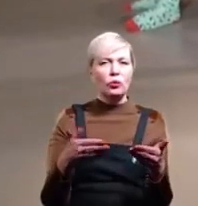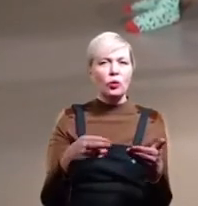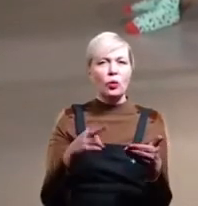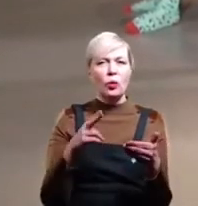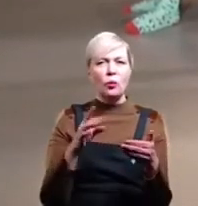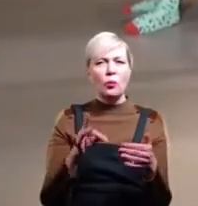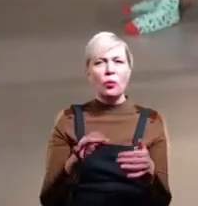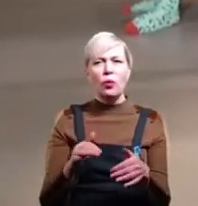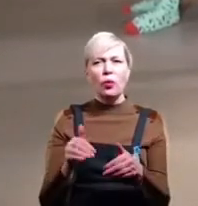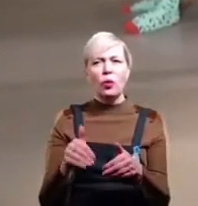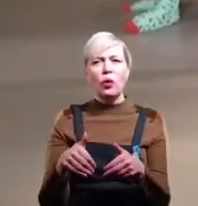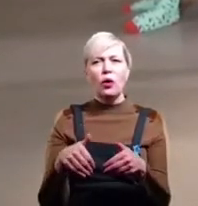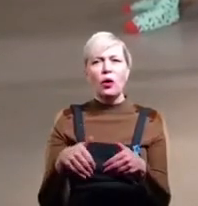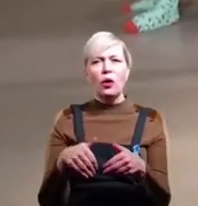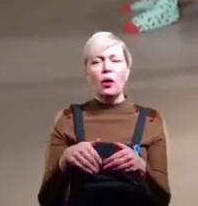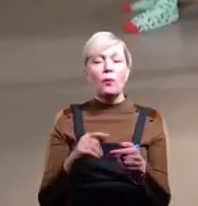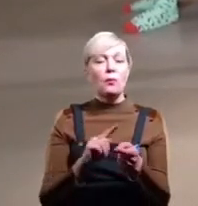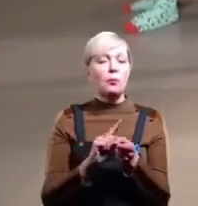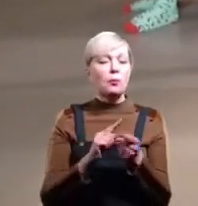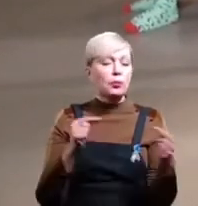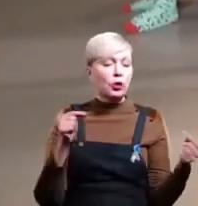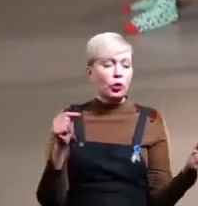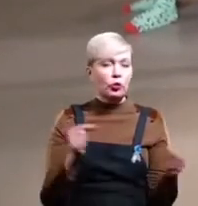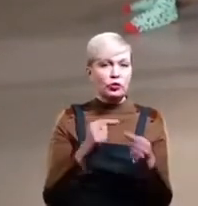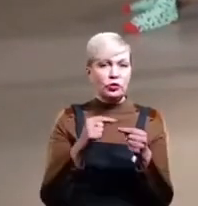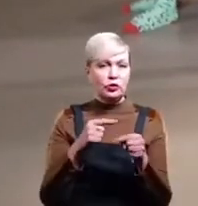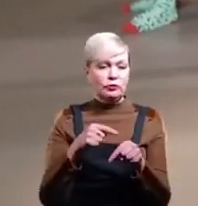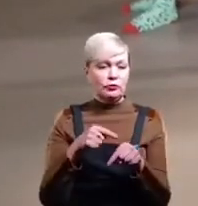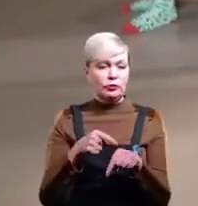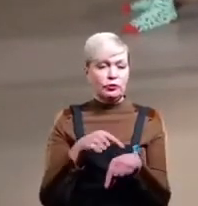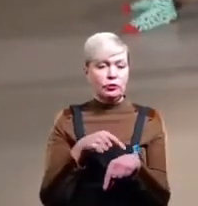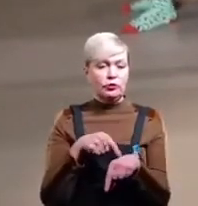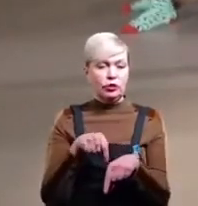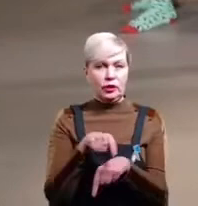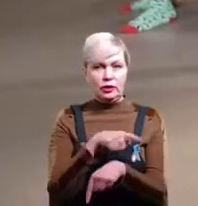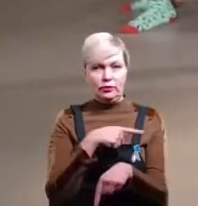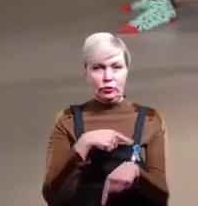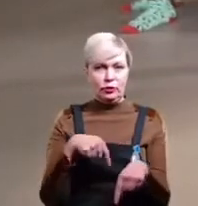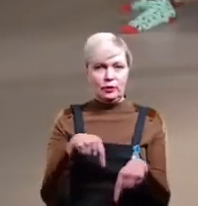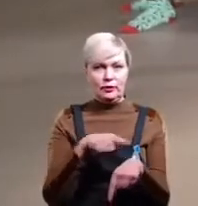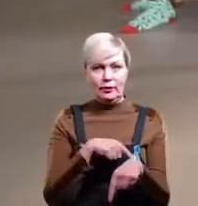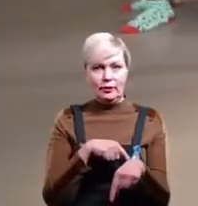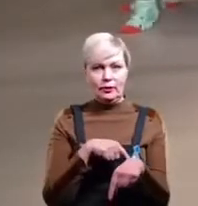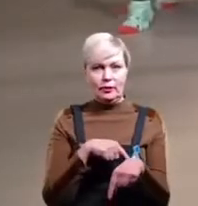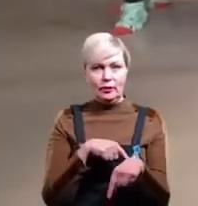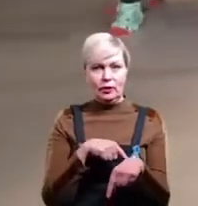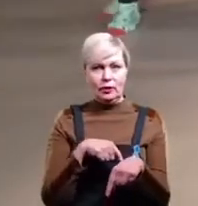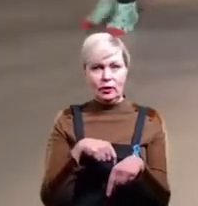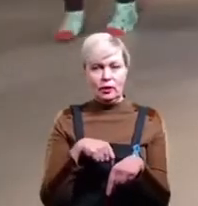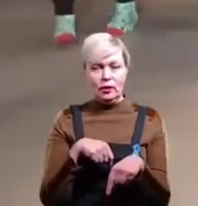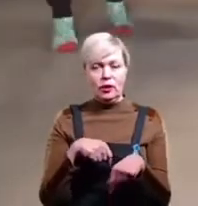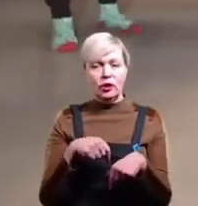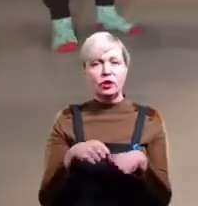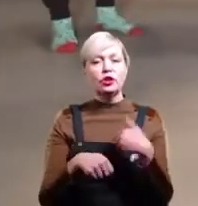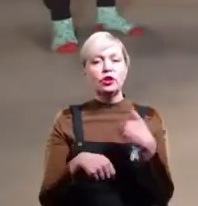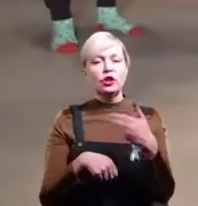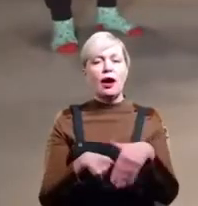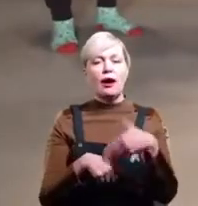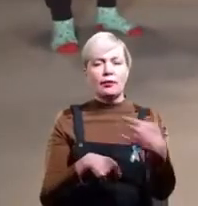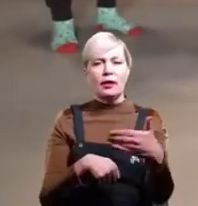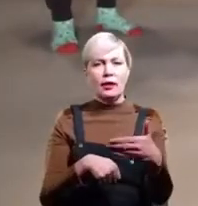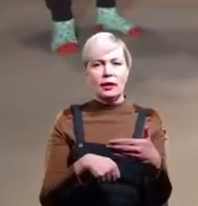как говорится, против часовой стрелки. Мы делаем туда, шаг на левую ножку, раз, по